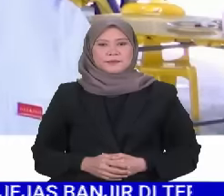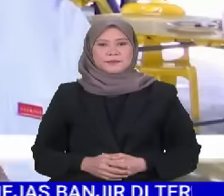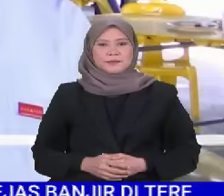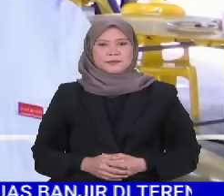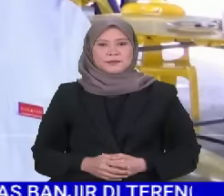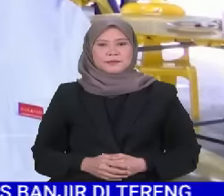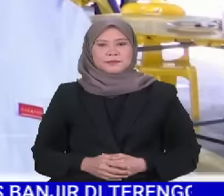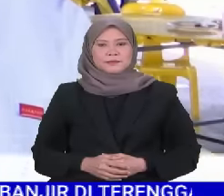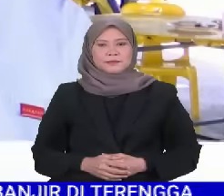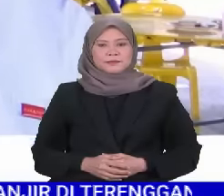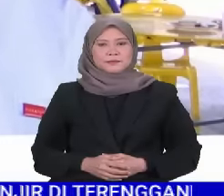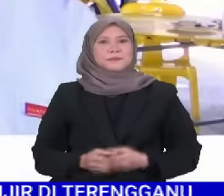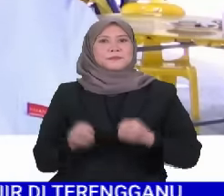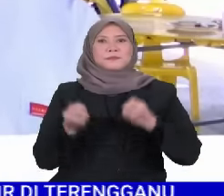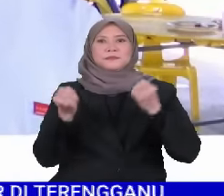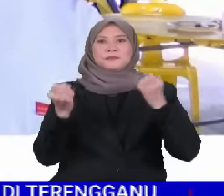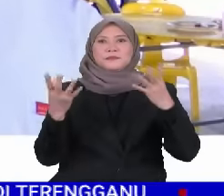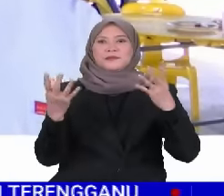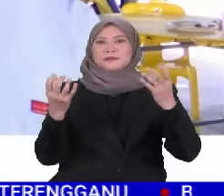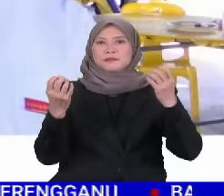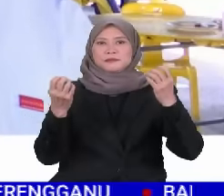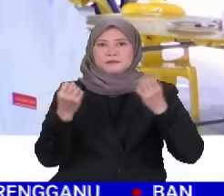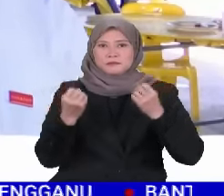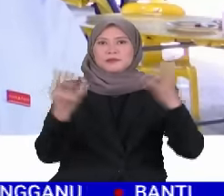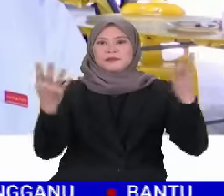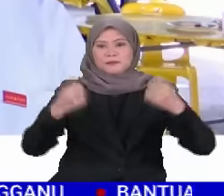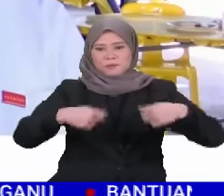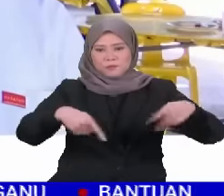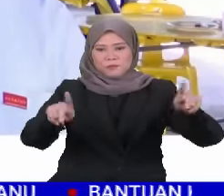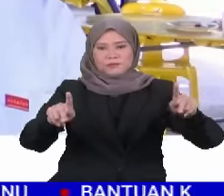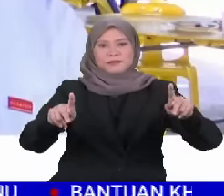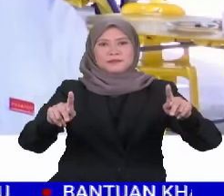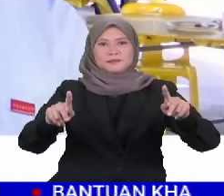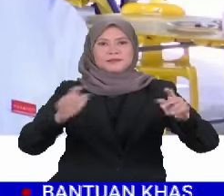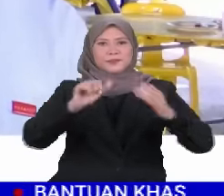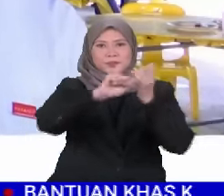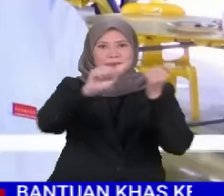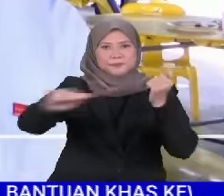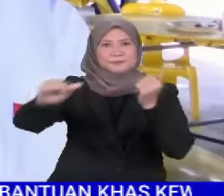ada banyak ruang banyak peluang untuk kita